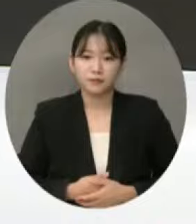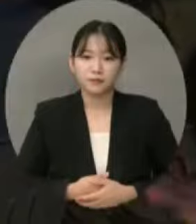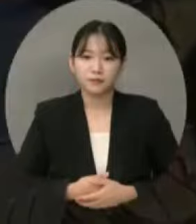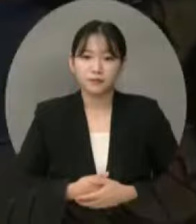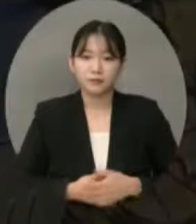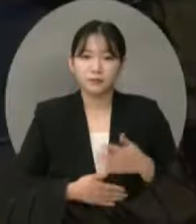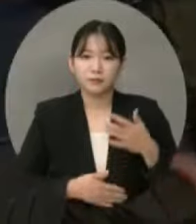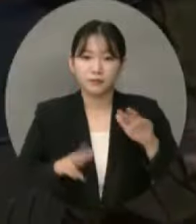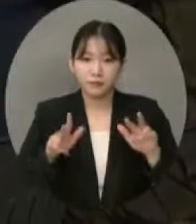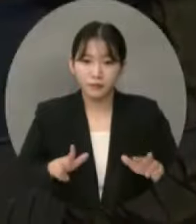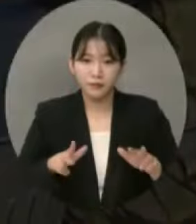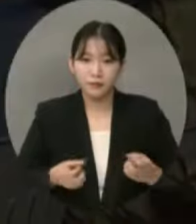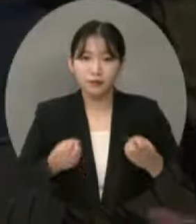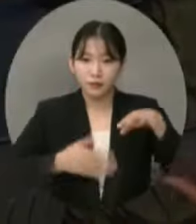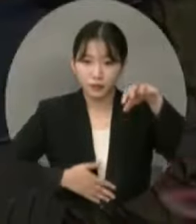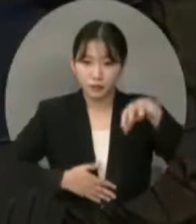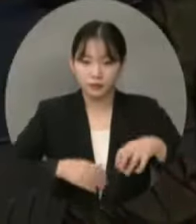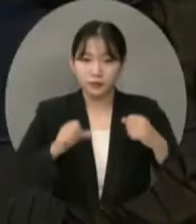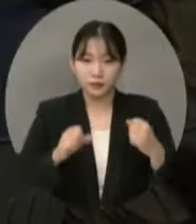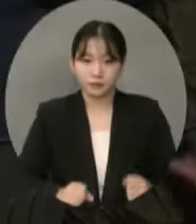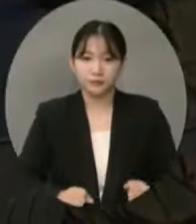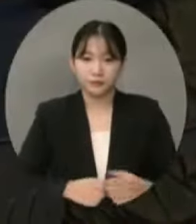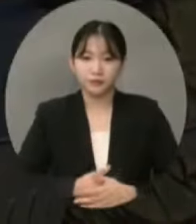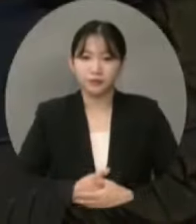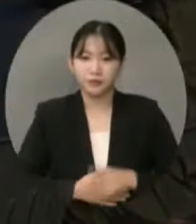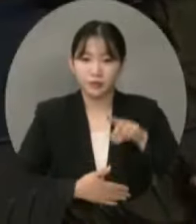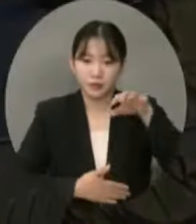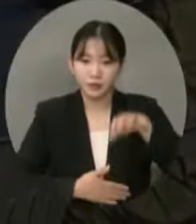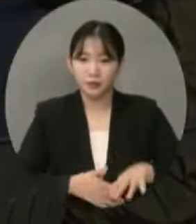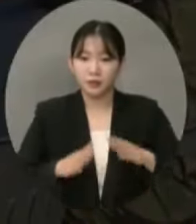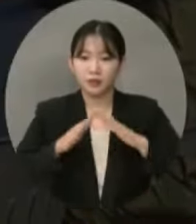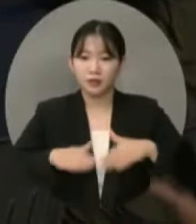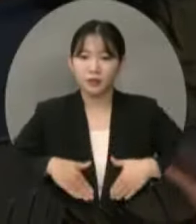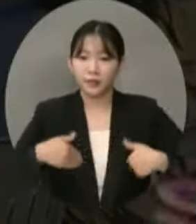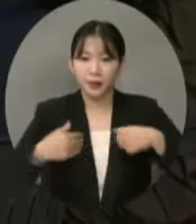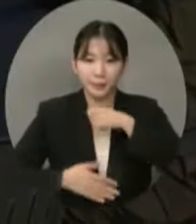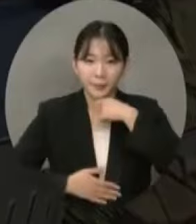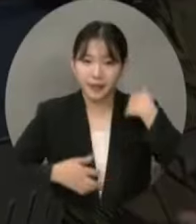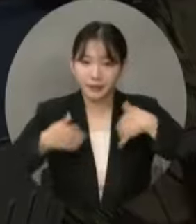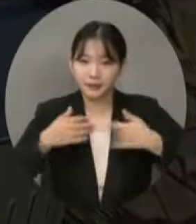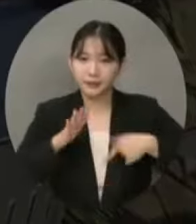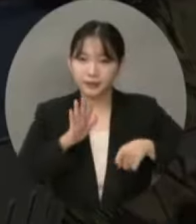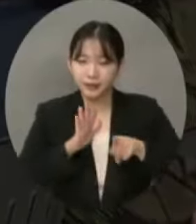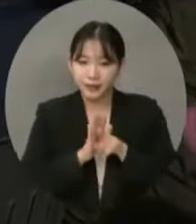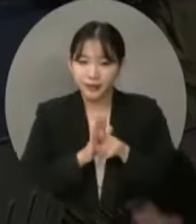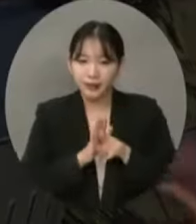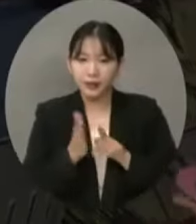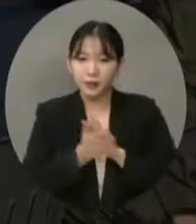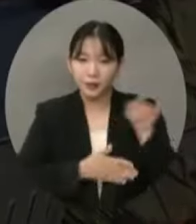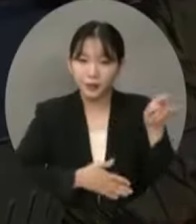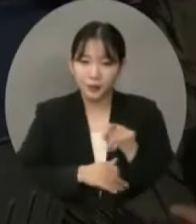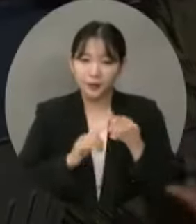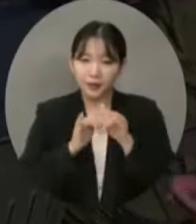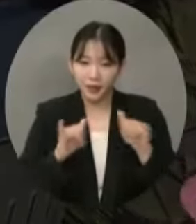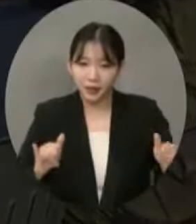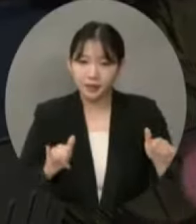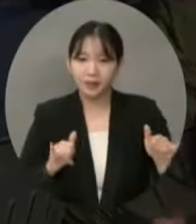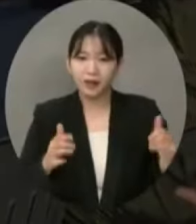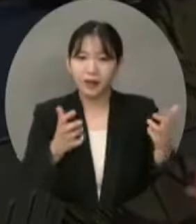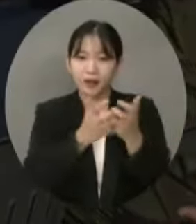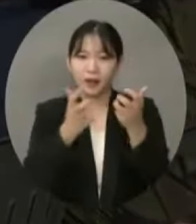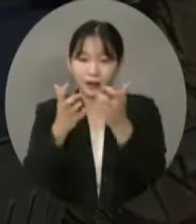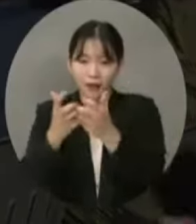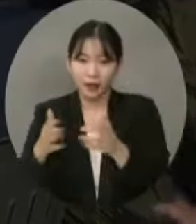네, 저는 지금 축제 현장에 나와 있습니다. 이곳은 남도의 맛을 즐기기 위해 현장을 찾은 식객들의 발길이 밤의